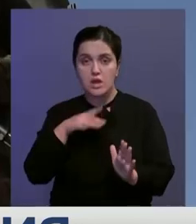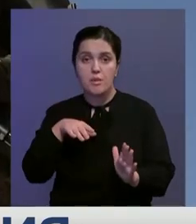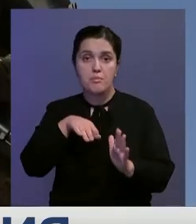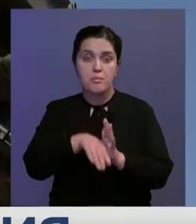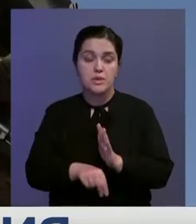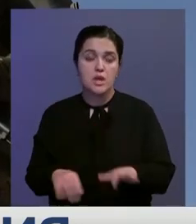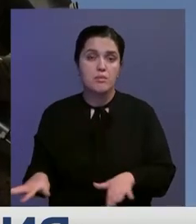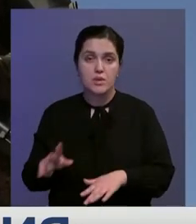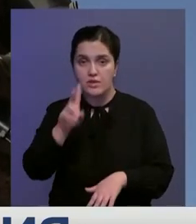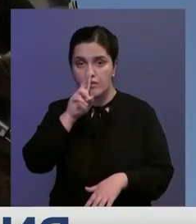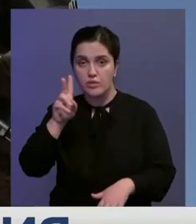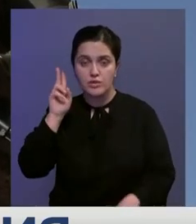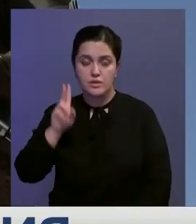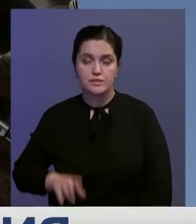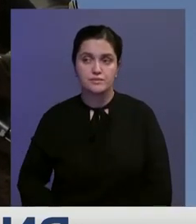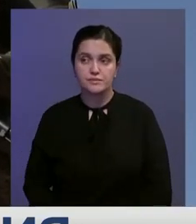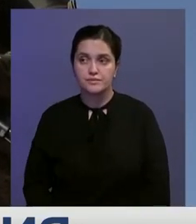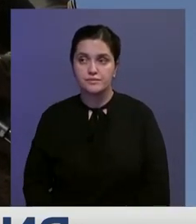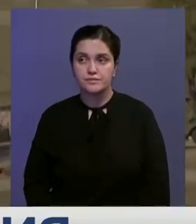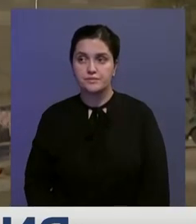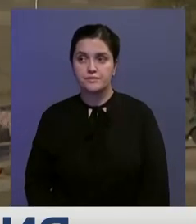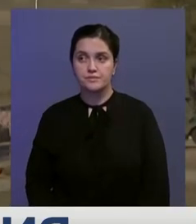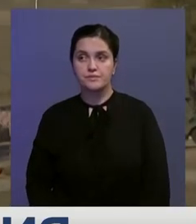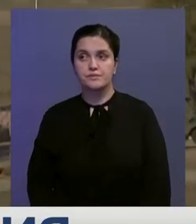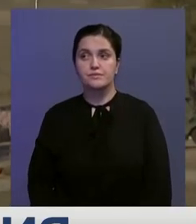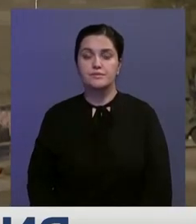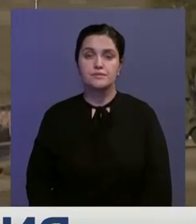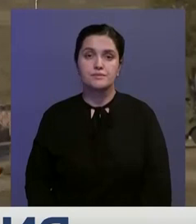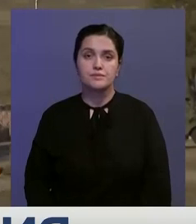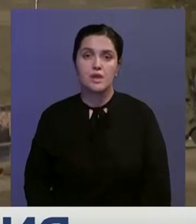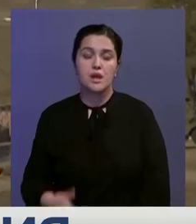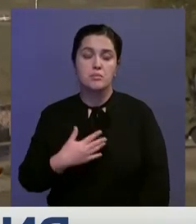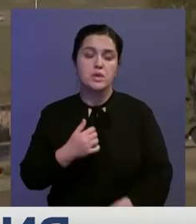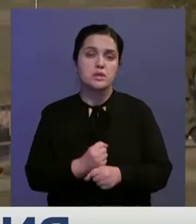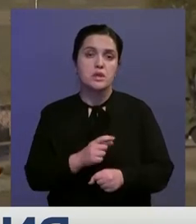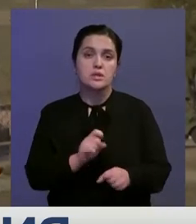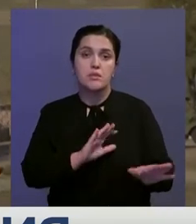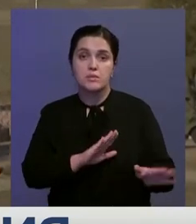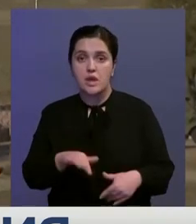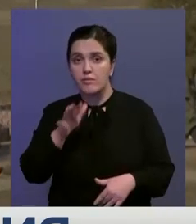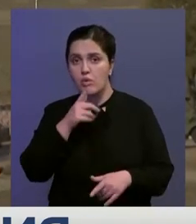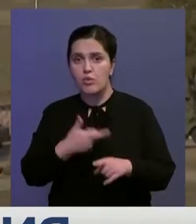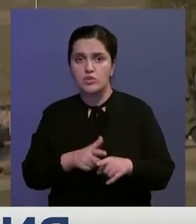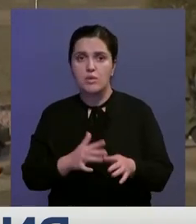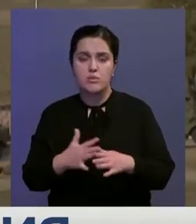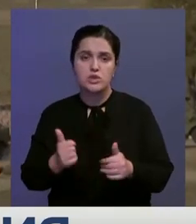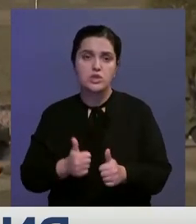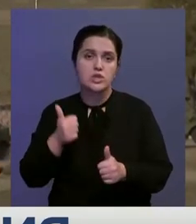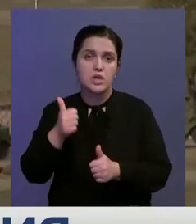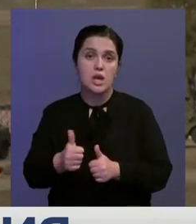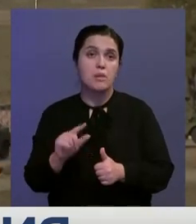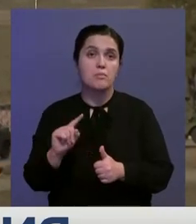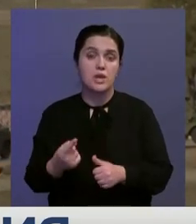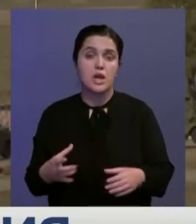операции 2 года назад. Мы сделали за прошедшее время очень большой шаг. Например, первые